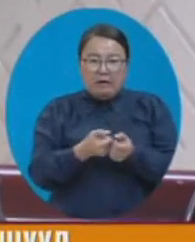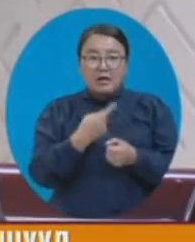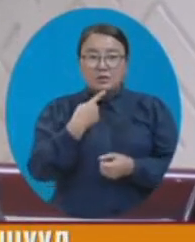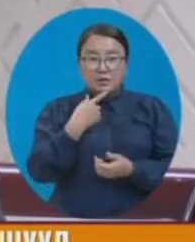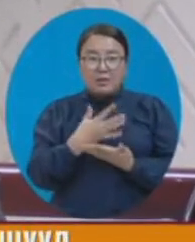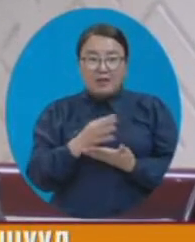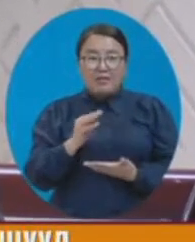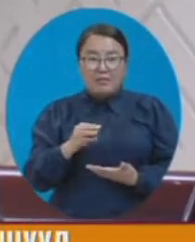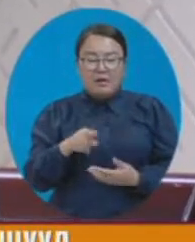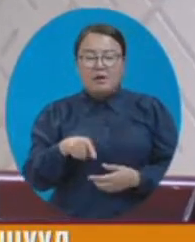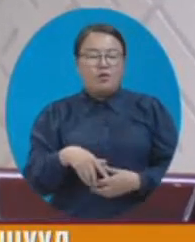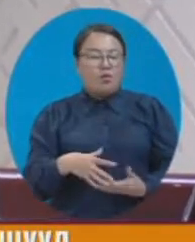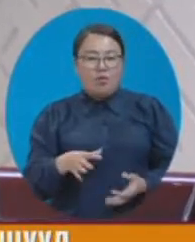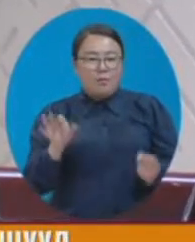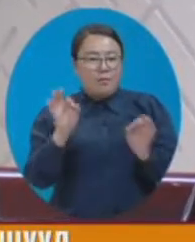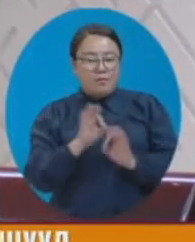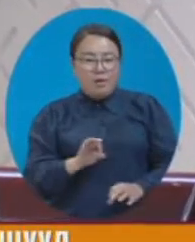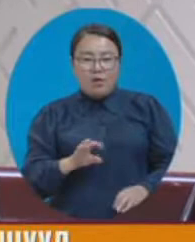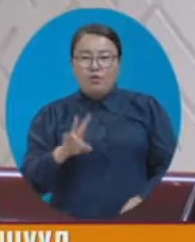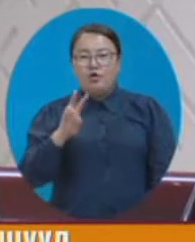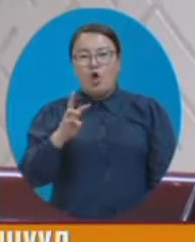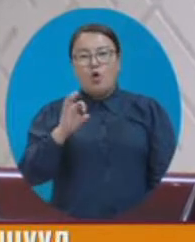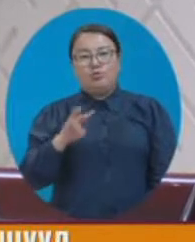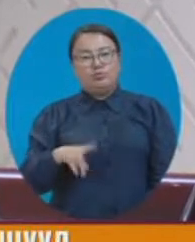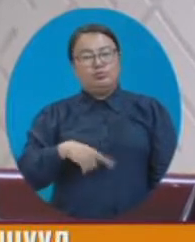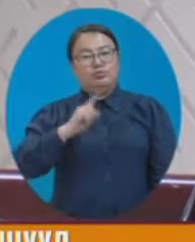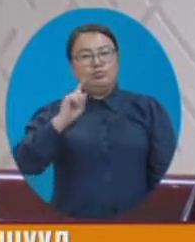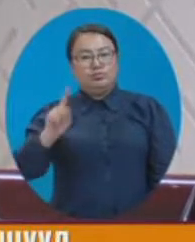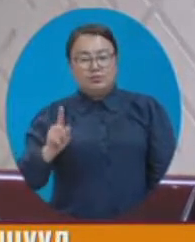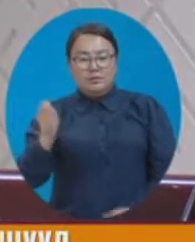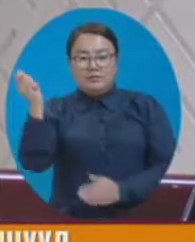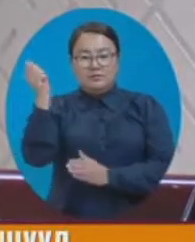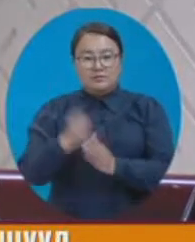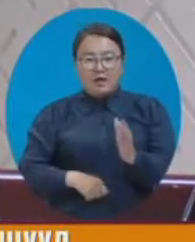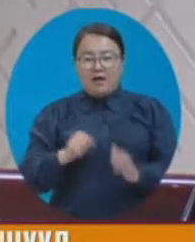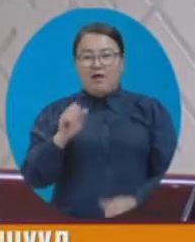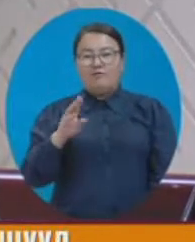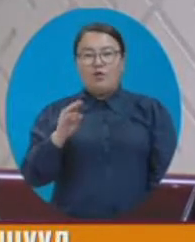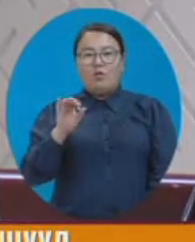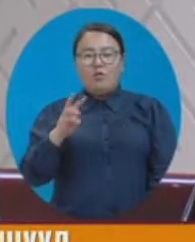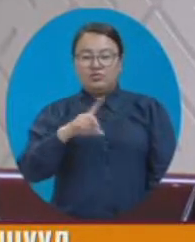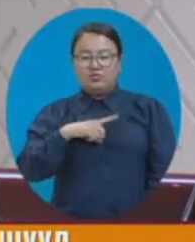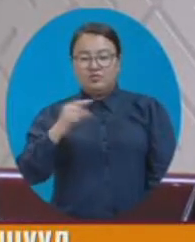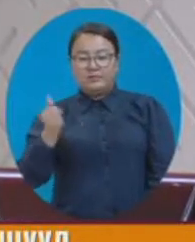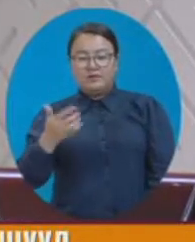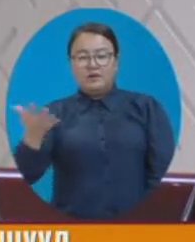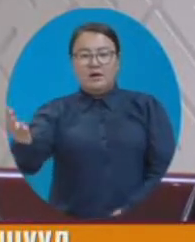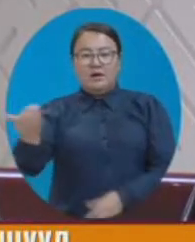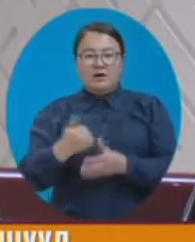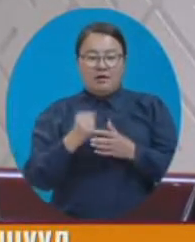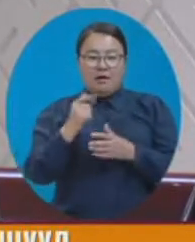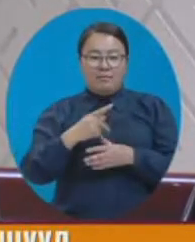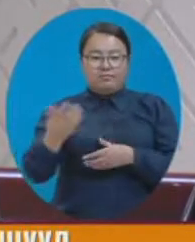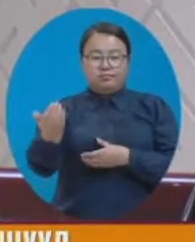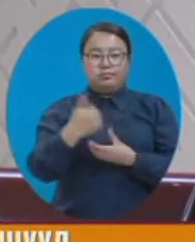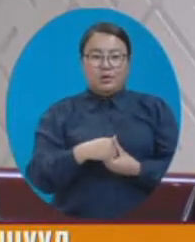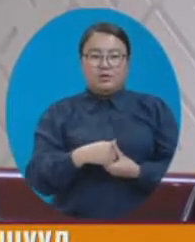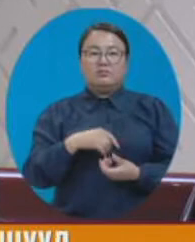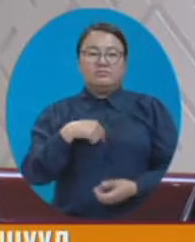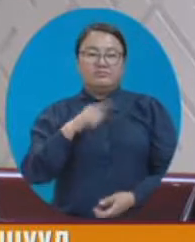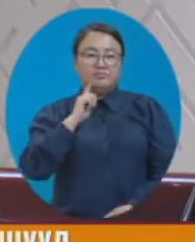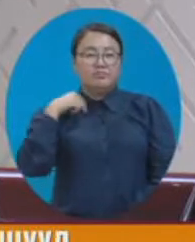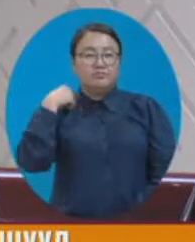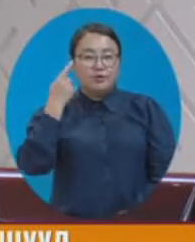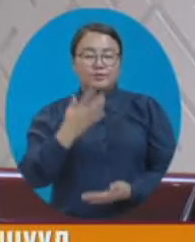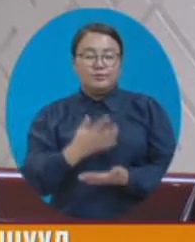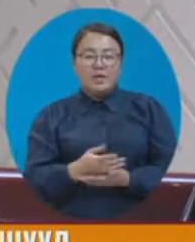шүү дээ. Тэгэхгүй л одоо ямар номин дээр очлоо картаараа зурлаа, автомат миний бодлоо авалт ийм аппликейшн дээр ирчдэг баймаар энэ